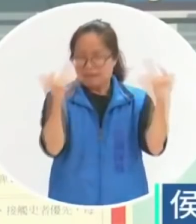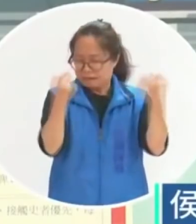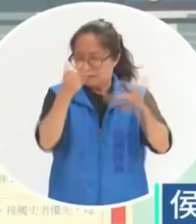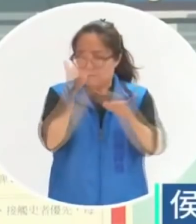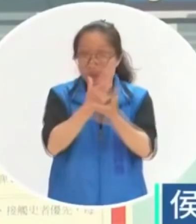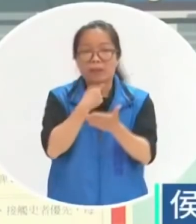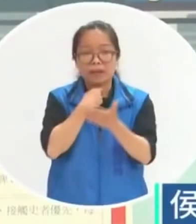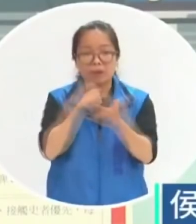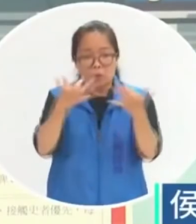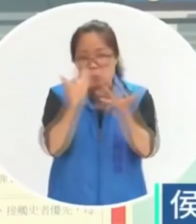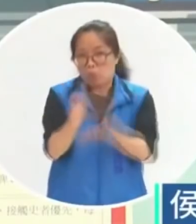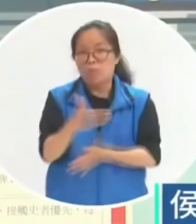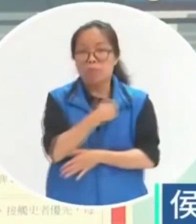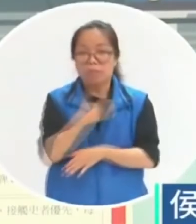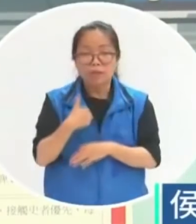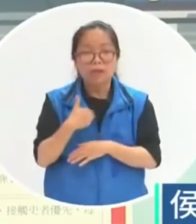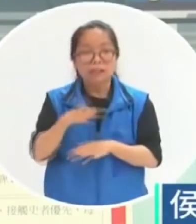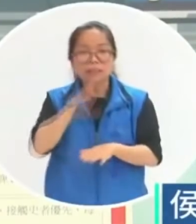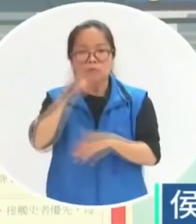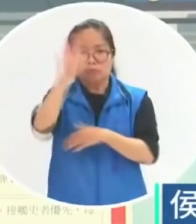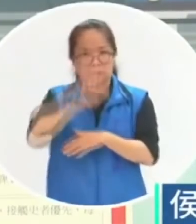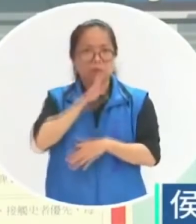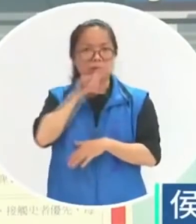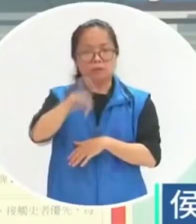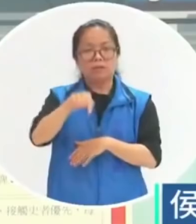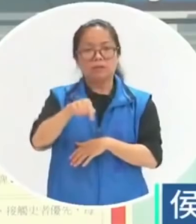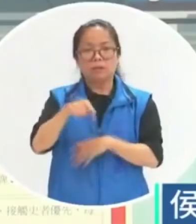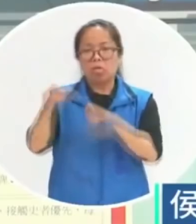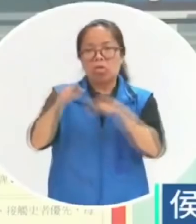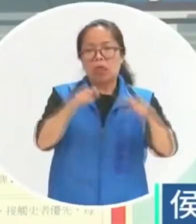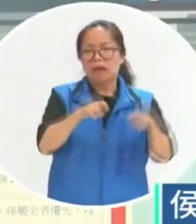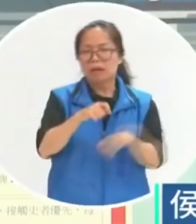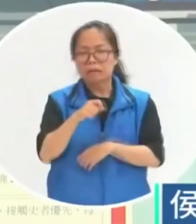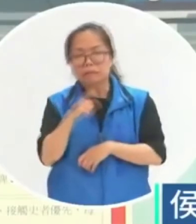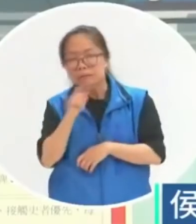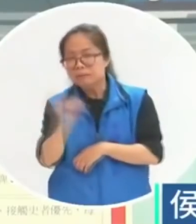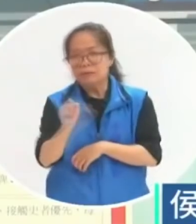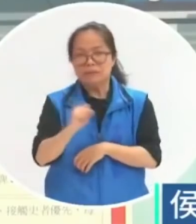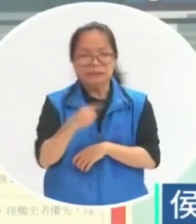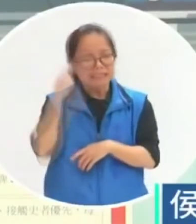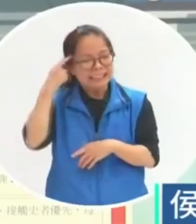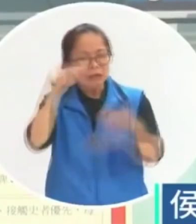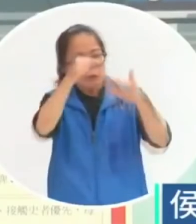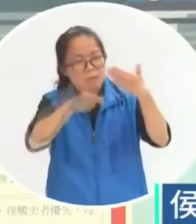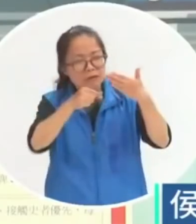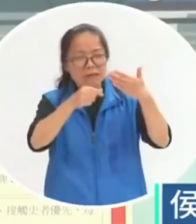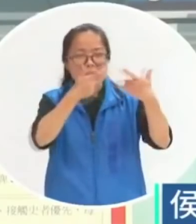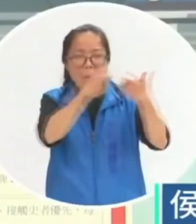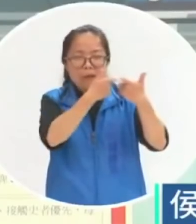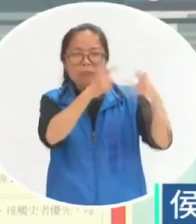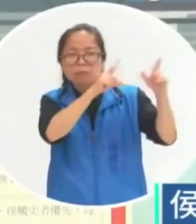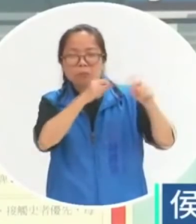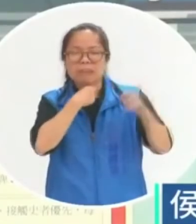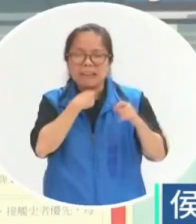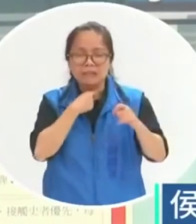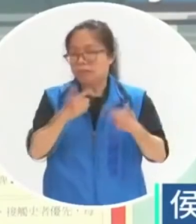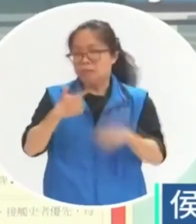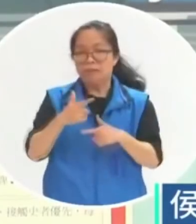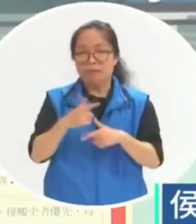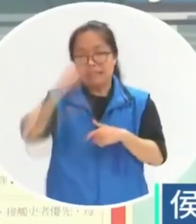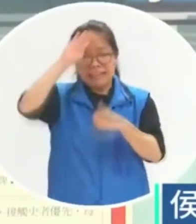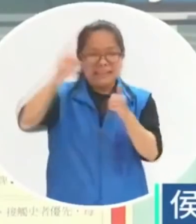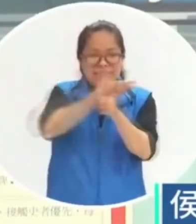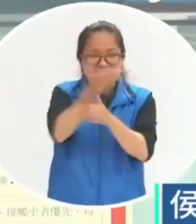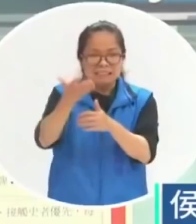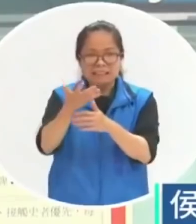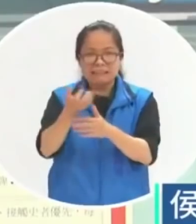把问题解决。这就是我们的态度，有时候不能拖，有时候不是拘泥一个标准。整个疫情你已经